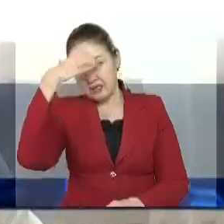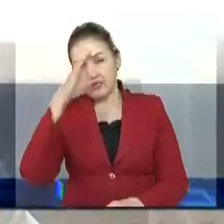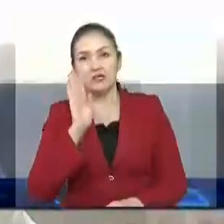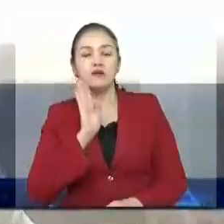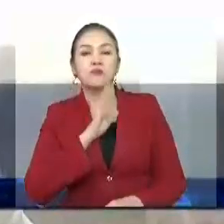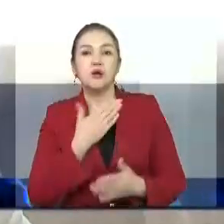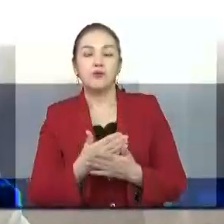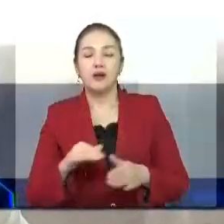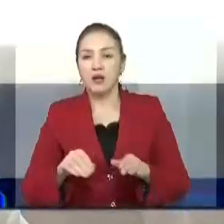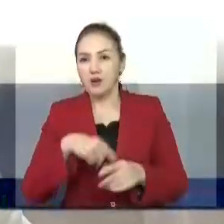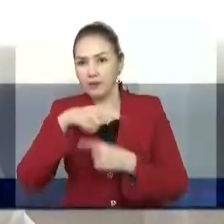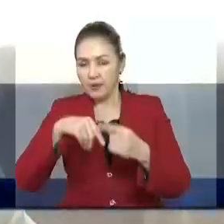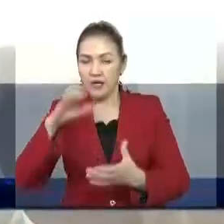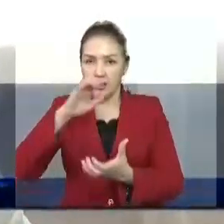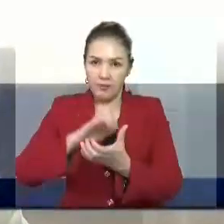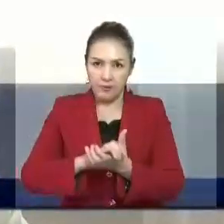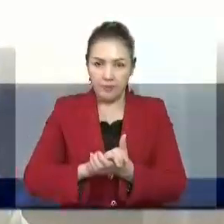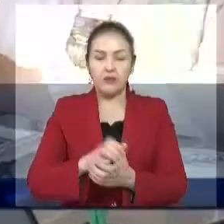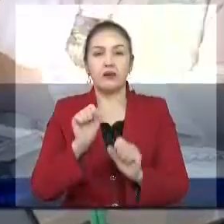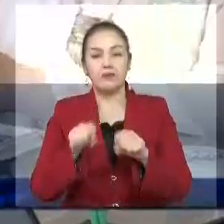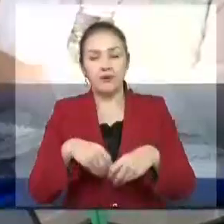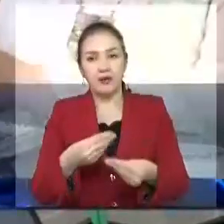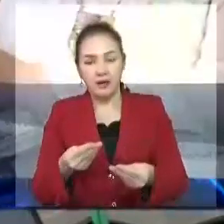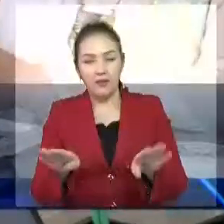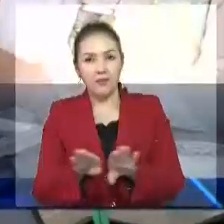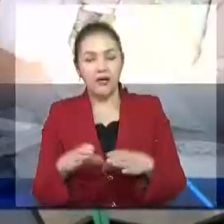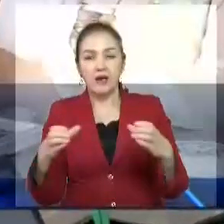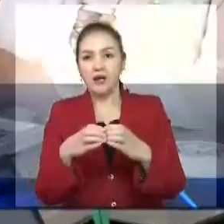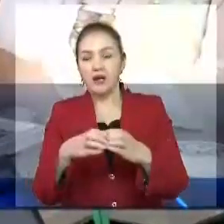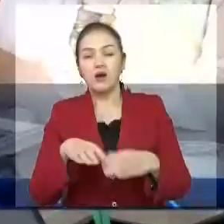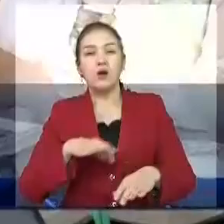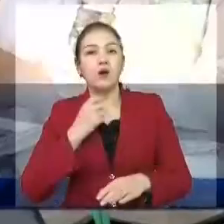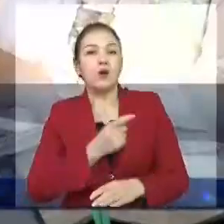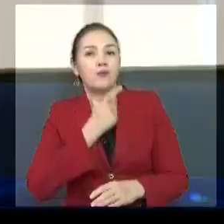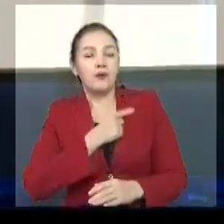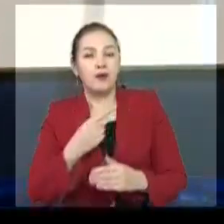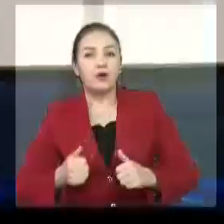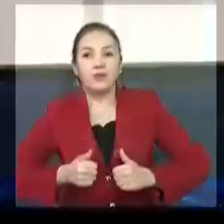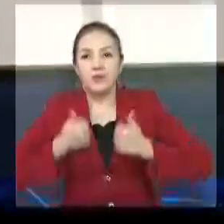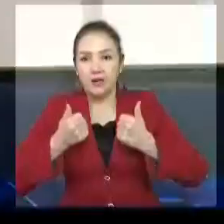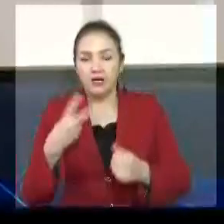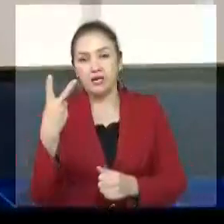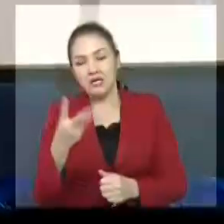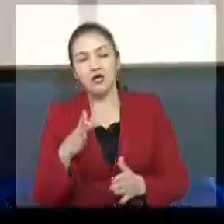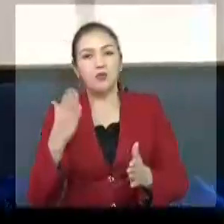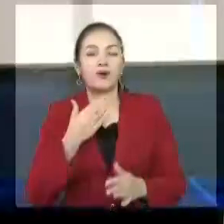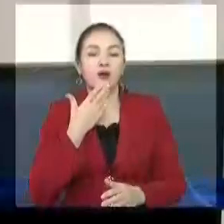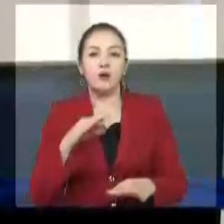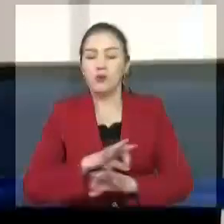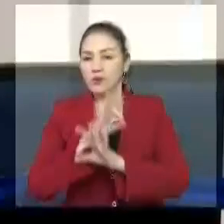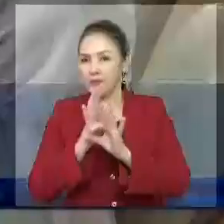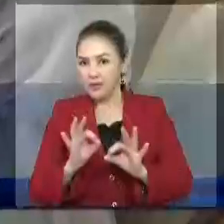кәсібін өрбітуге жаңа ортамен танысуға ықпал еткен, сонымен қатар жоба қолөнершілерге үлкен мотивация. Екінші жағынан ұлттық өнер